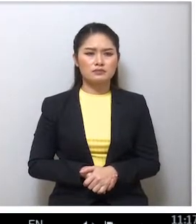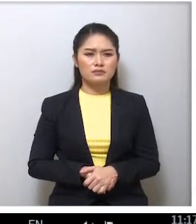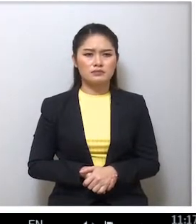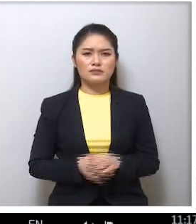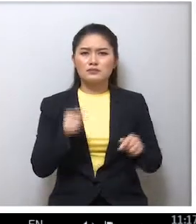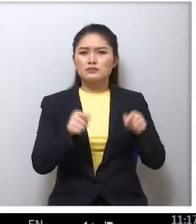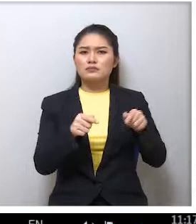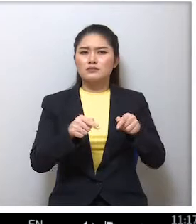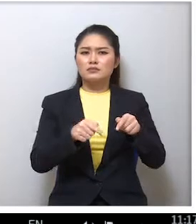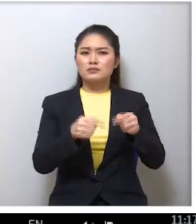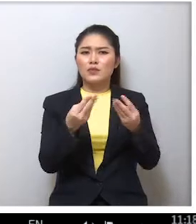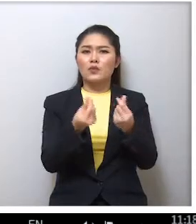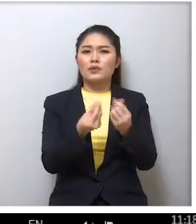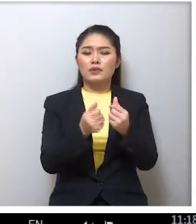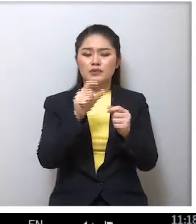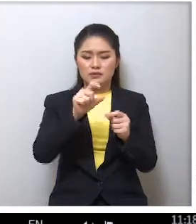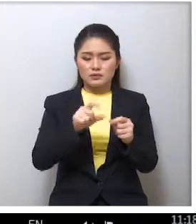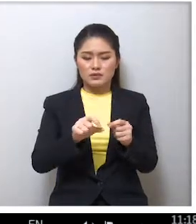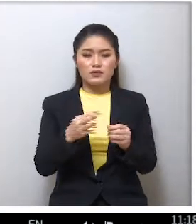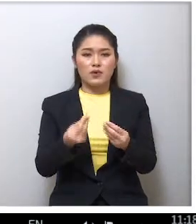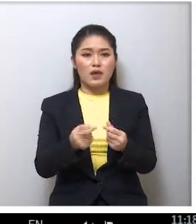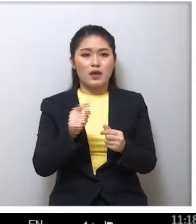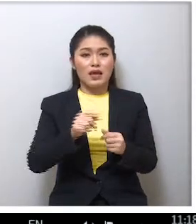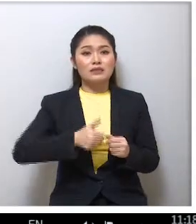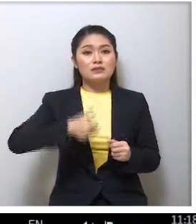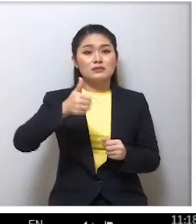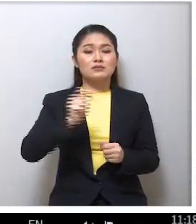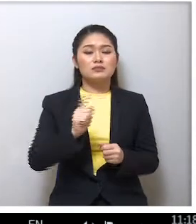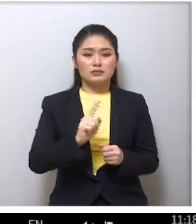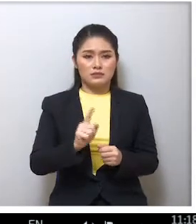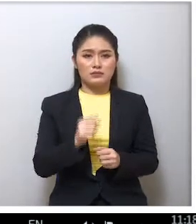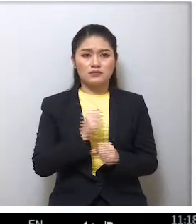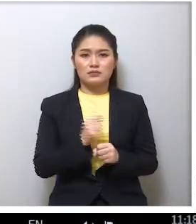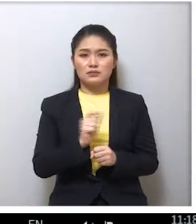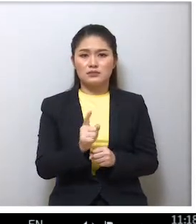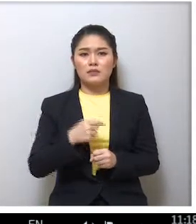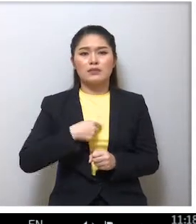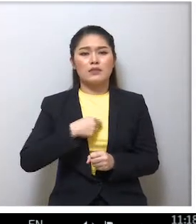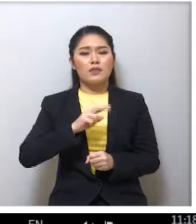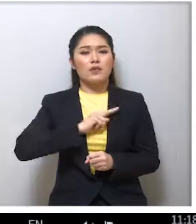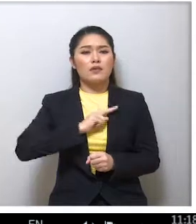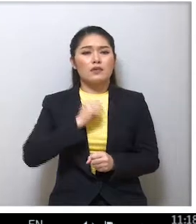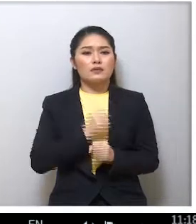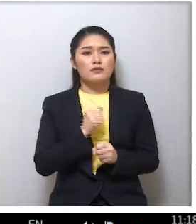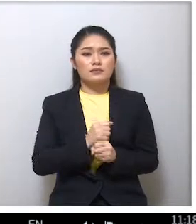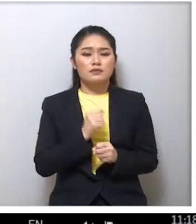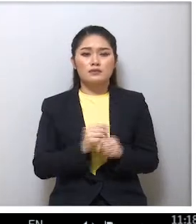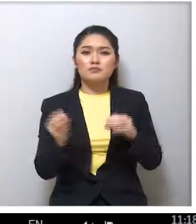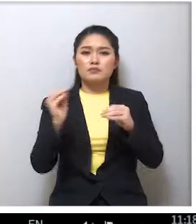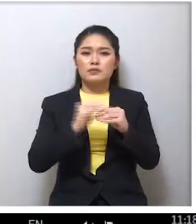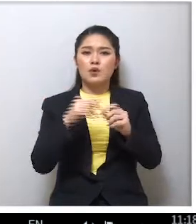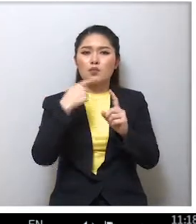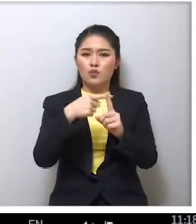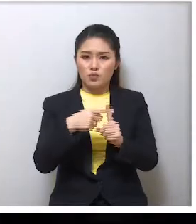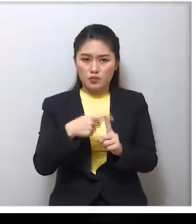กด setting ด้านหลังเนี่ยข้อดีของการกด setting ก็คือเราสามารถเพิ่มการบวกเข้